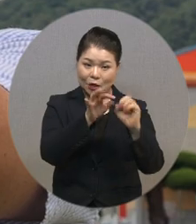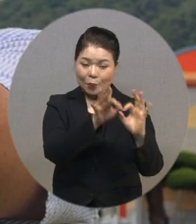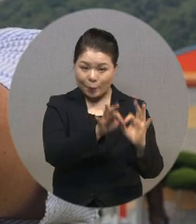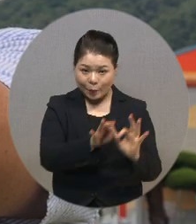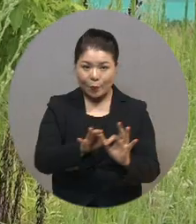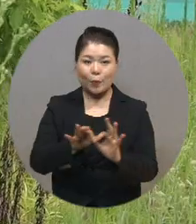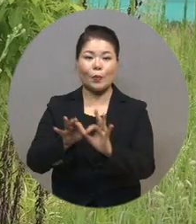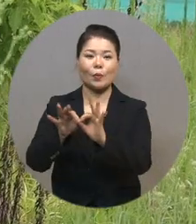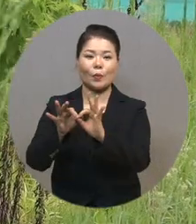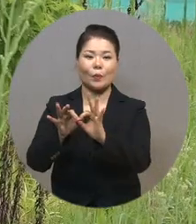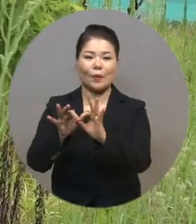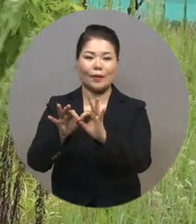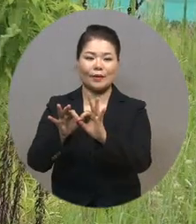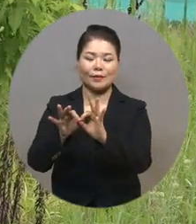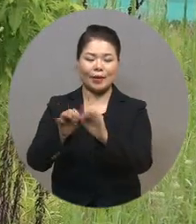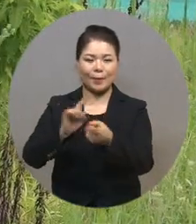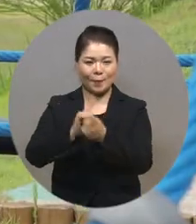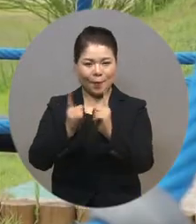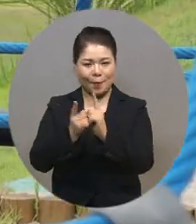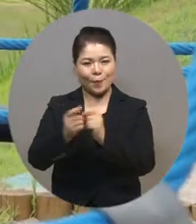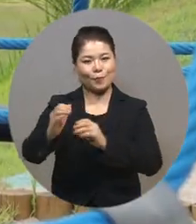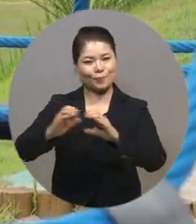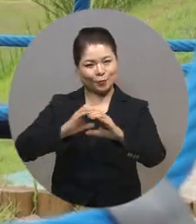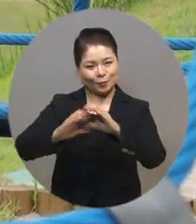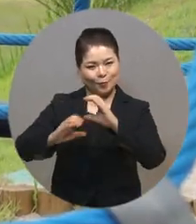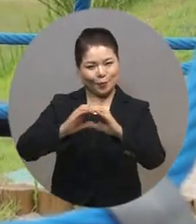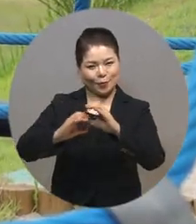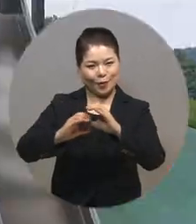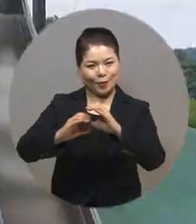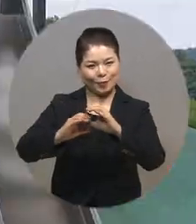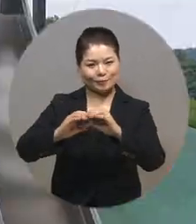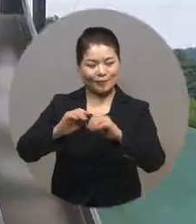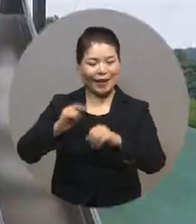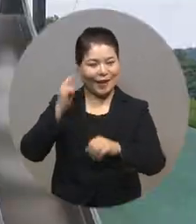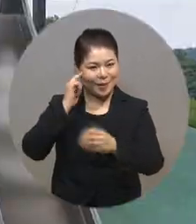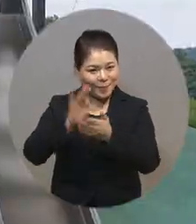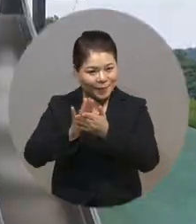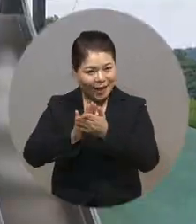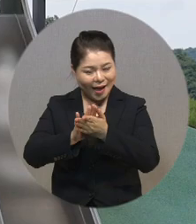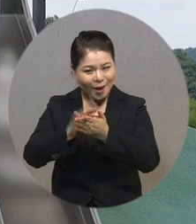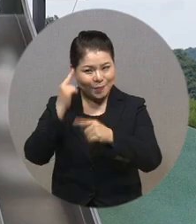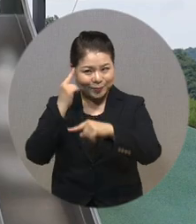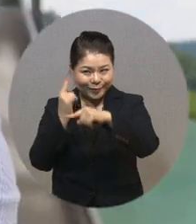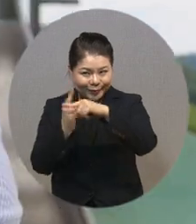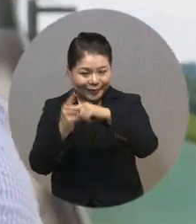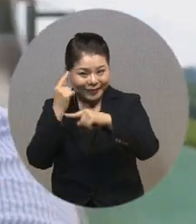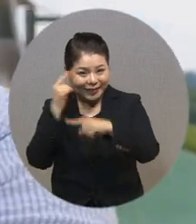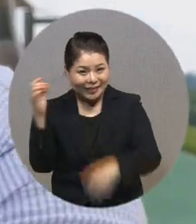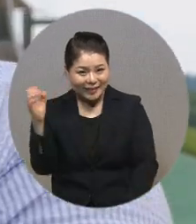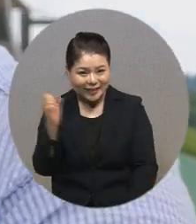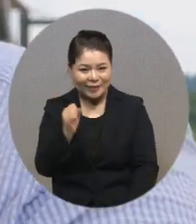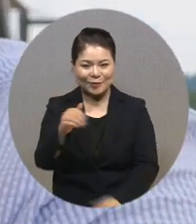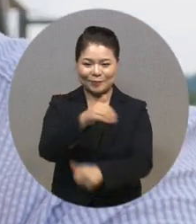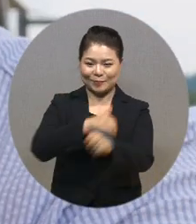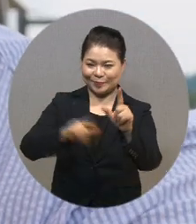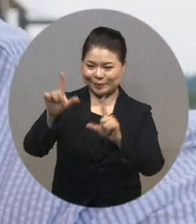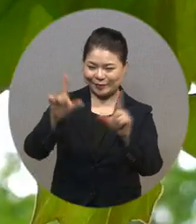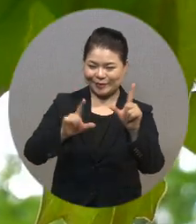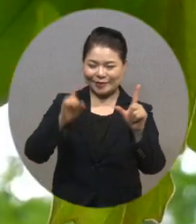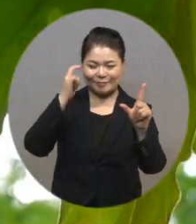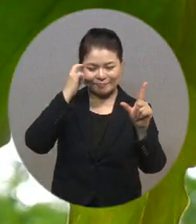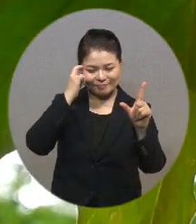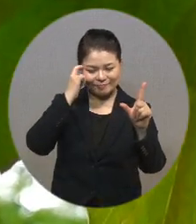통해 유기적으로 소통하고 능동적이며 긍정적인 생각으로 풍경을 사유합니다.